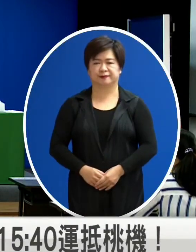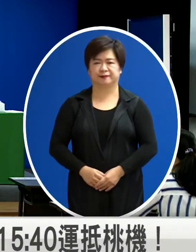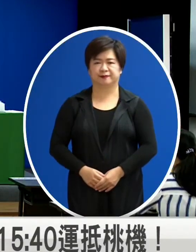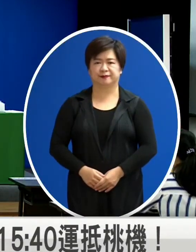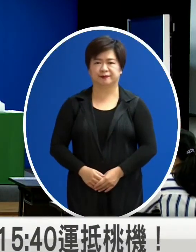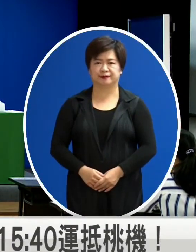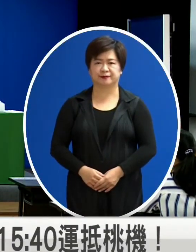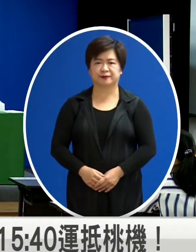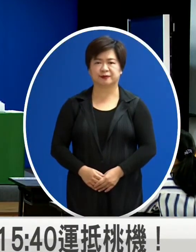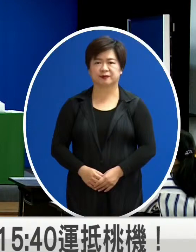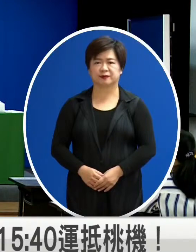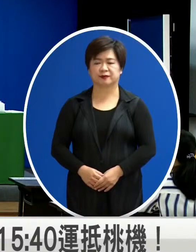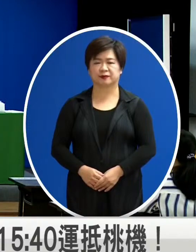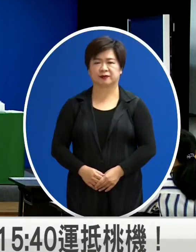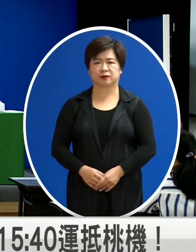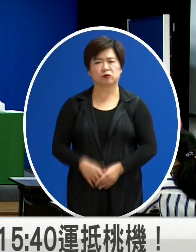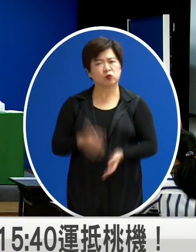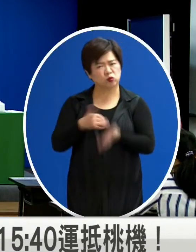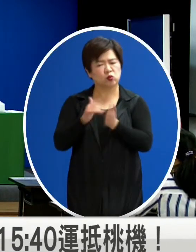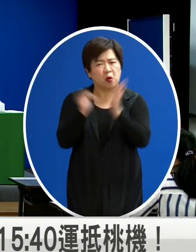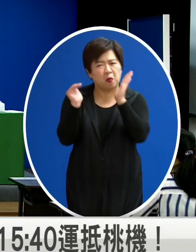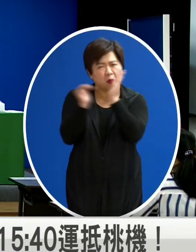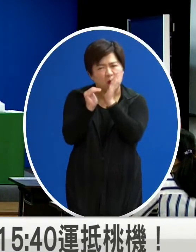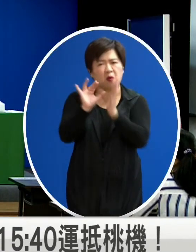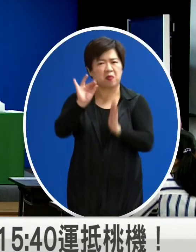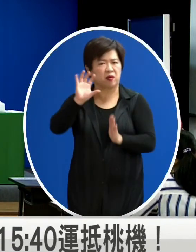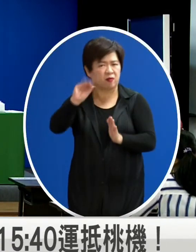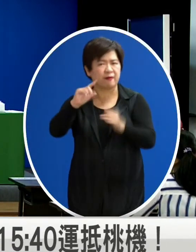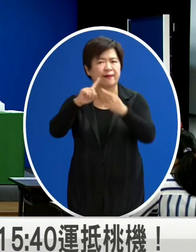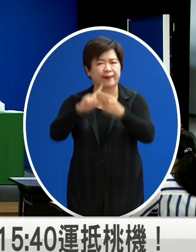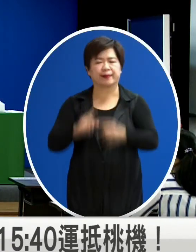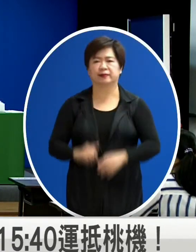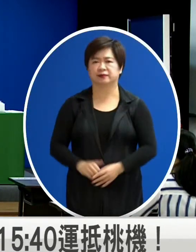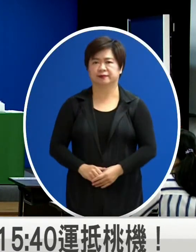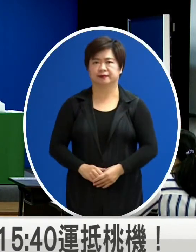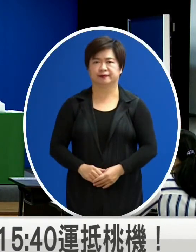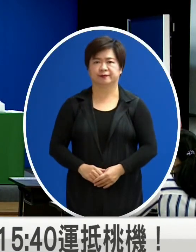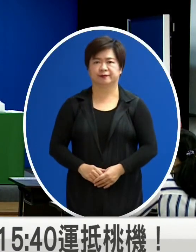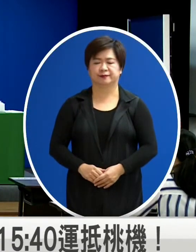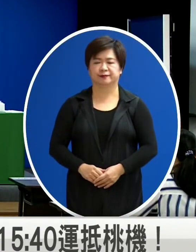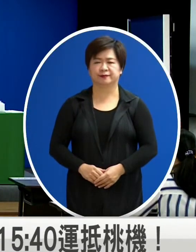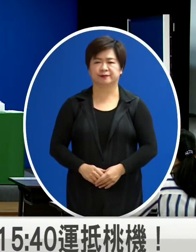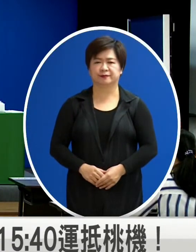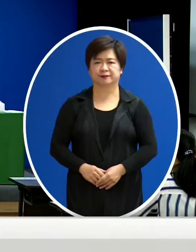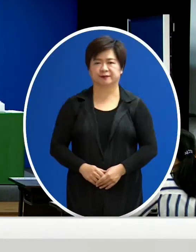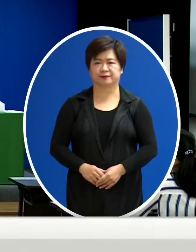2122，18，19，哦，大概将近100万吧，哎，将近100万，嗯。